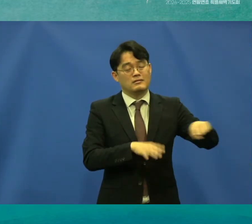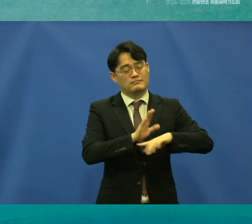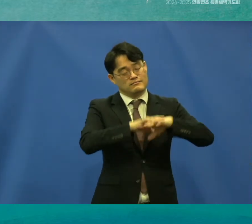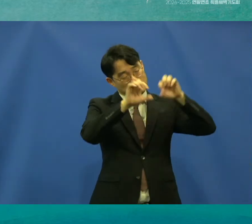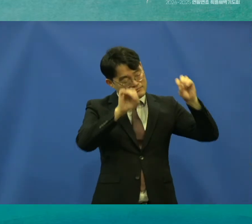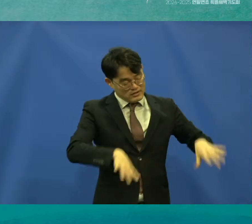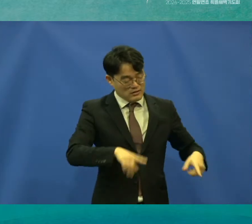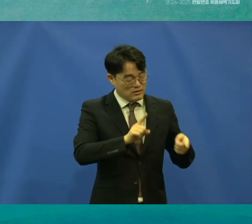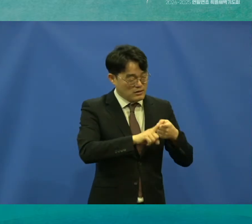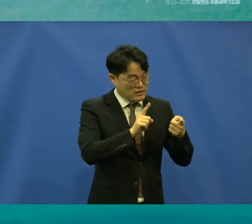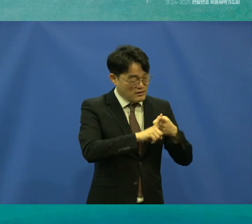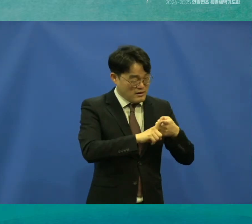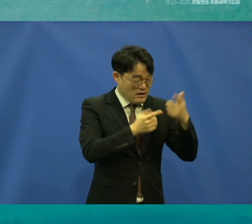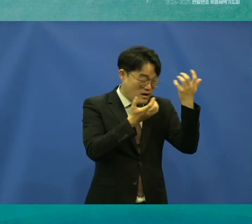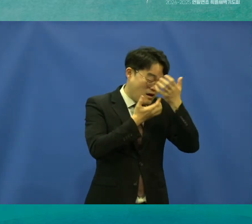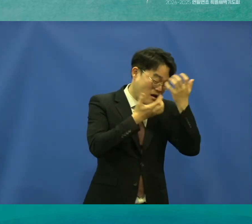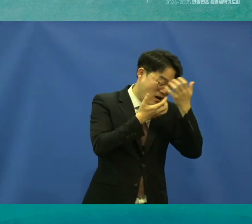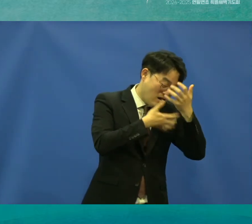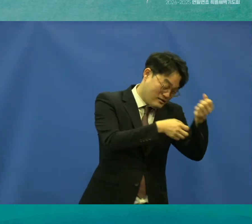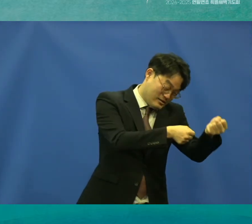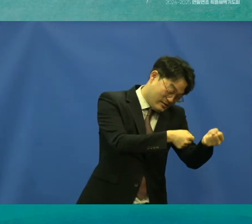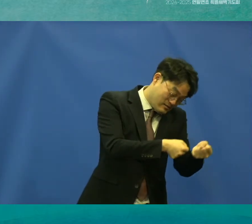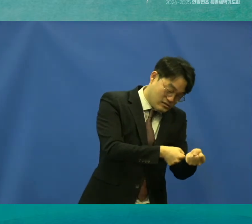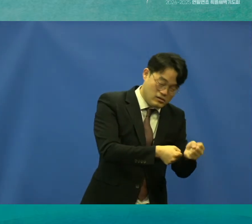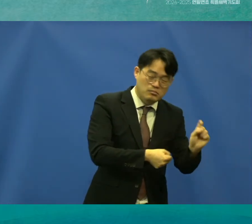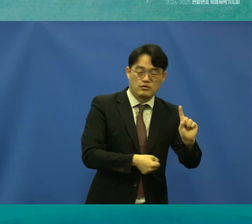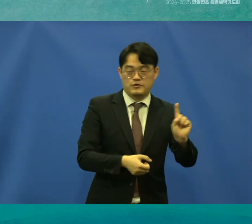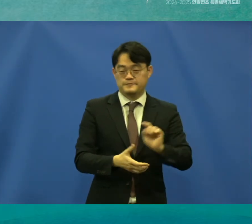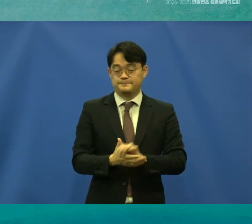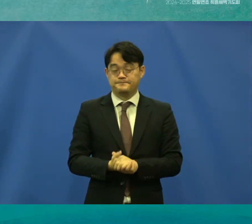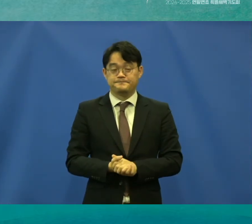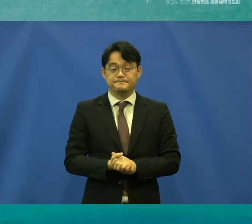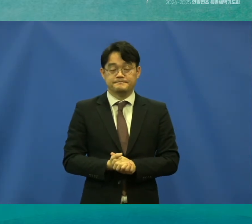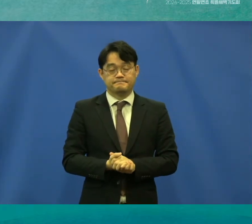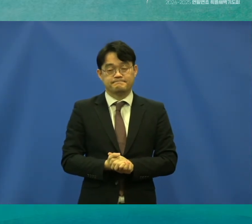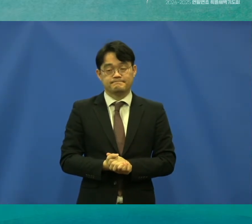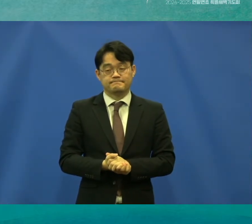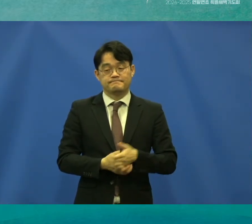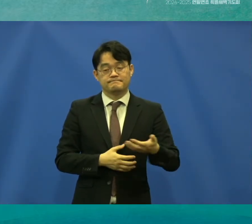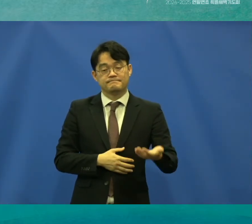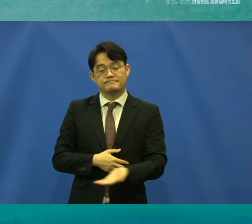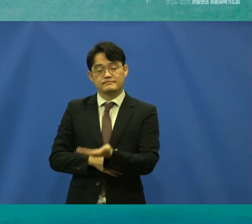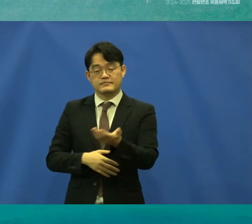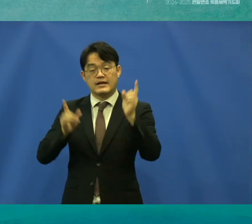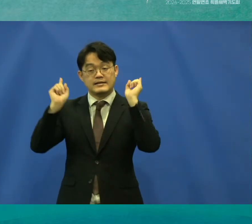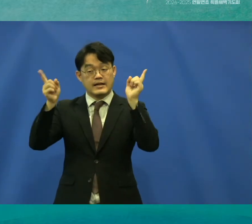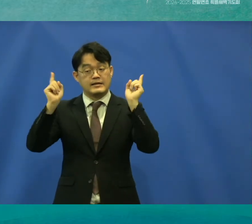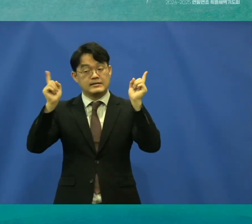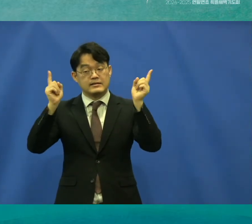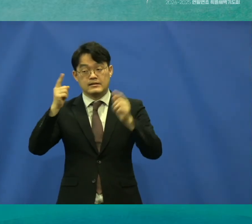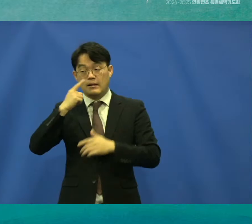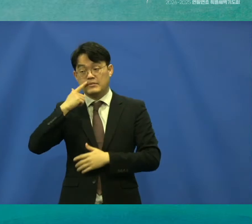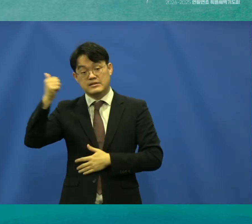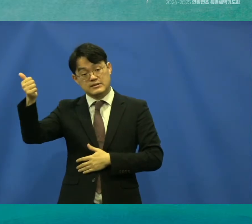여러분, 탕자의 아버지는 아들의 귀향에 어떤 것도 아까워하지 않아요.